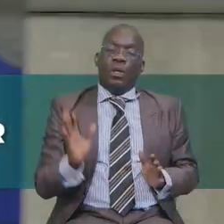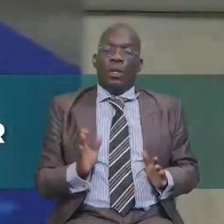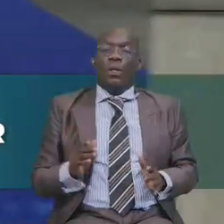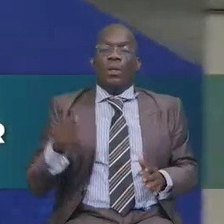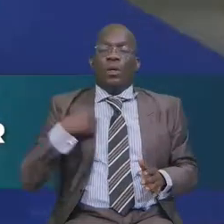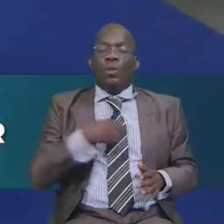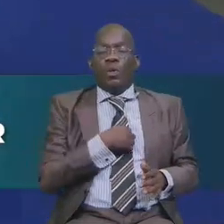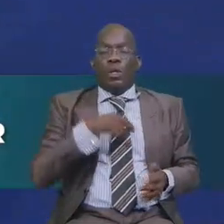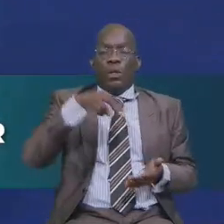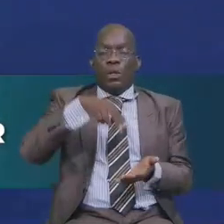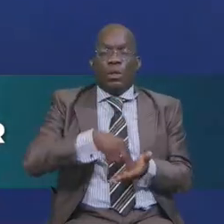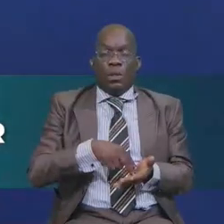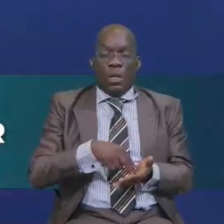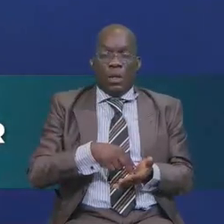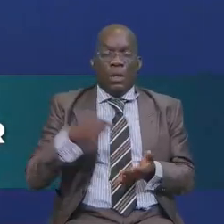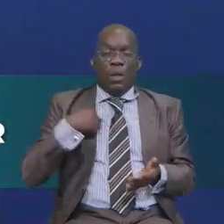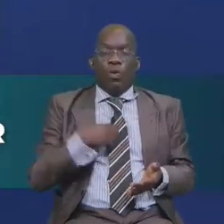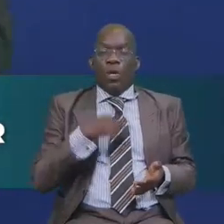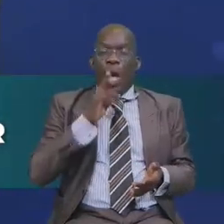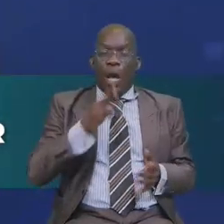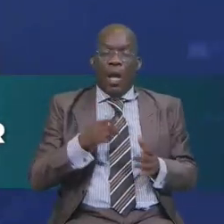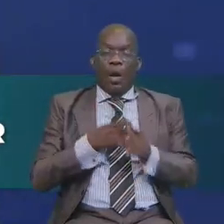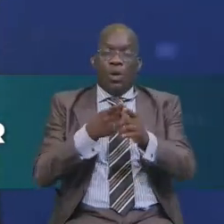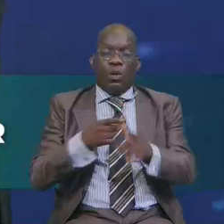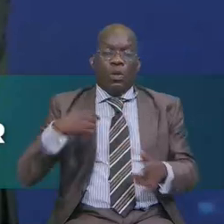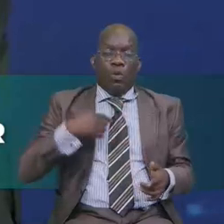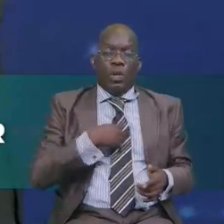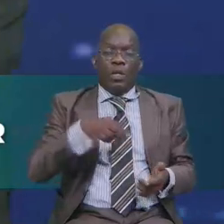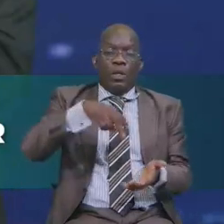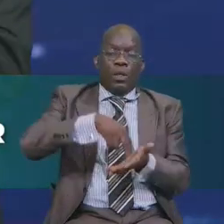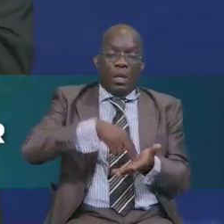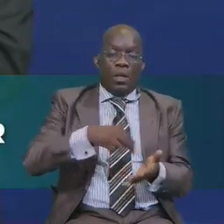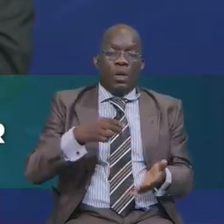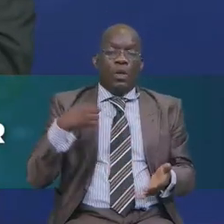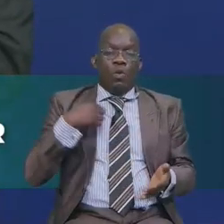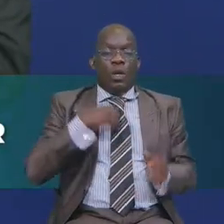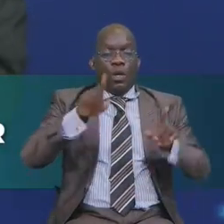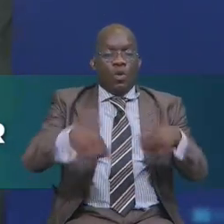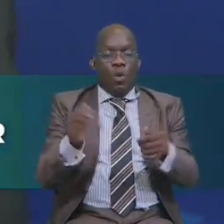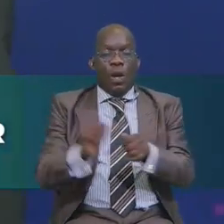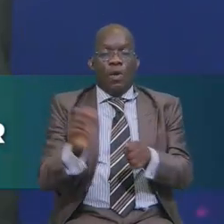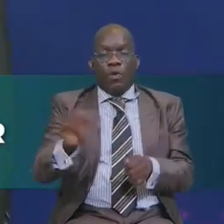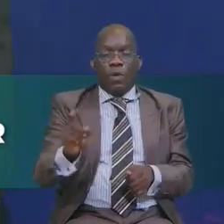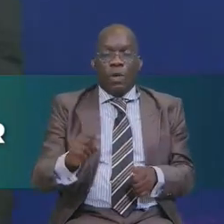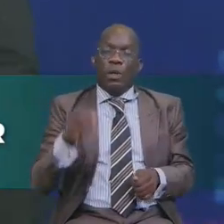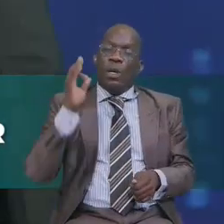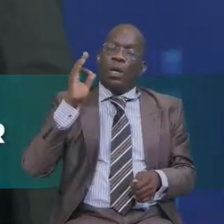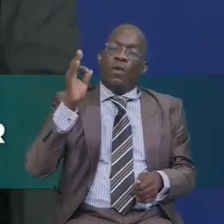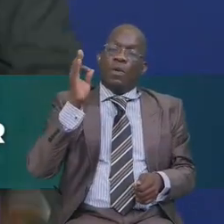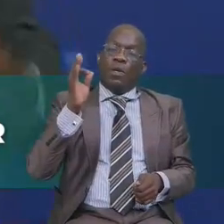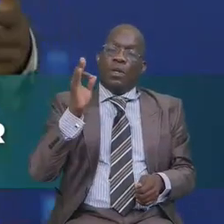nous commençons en courant rapidement. Nous commençons et nous allons partout en